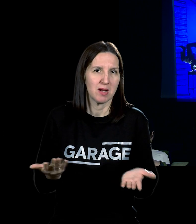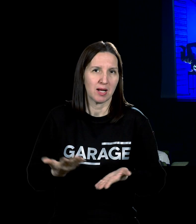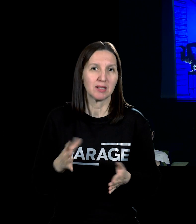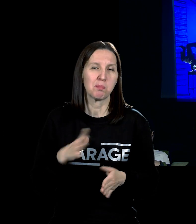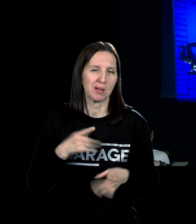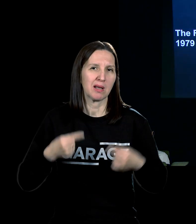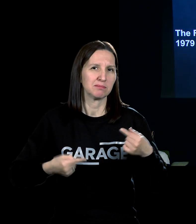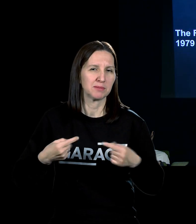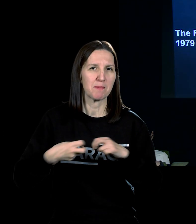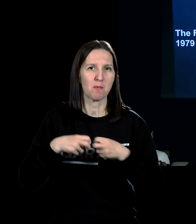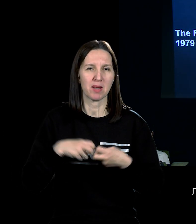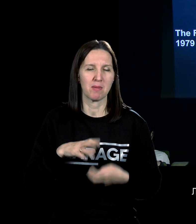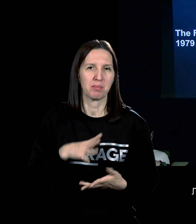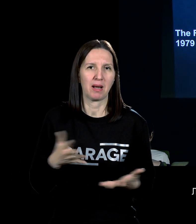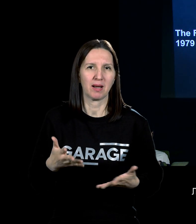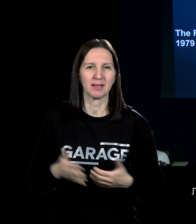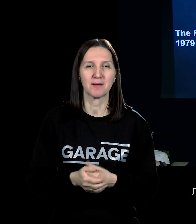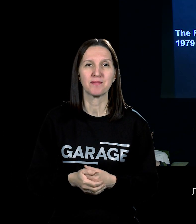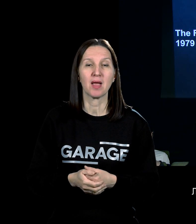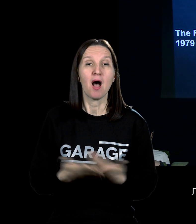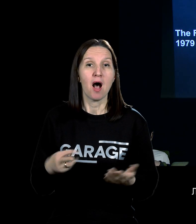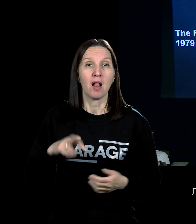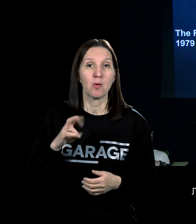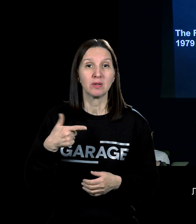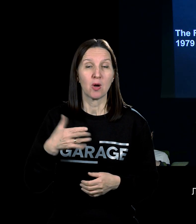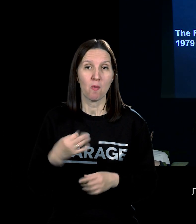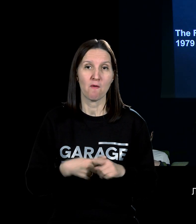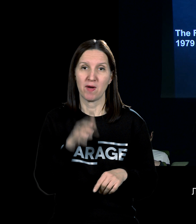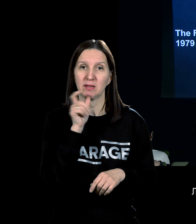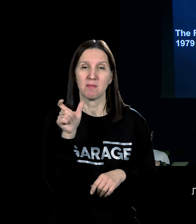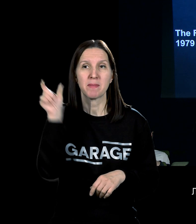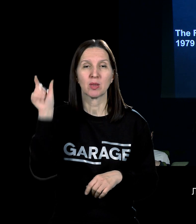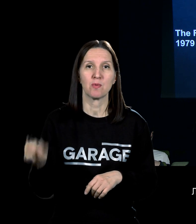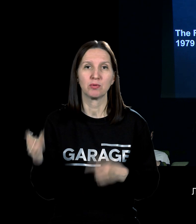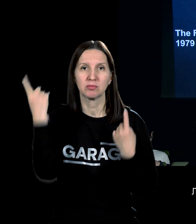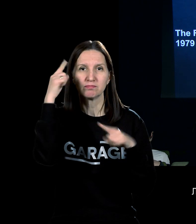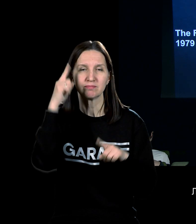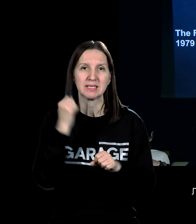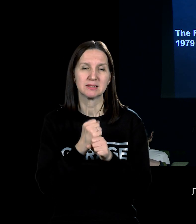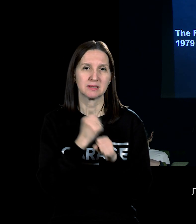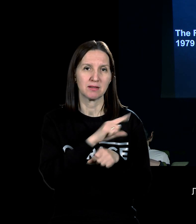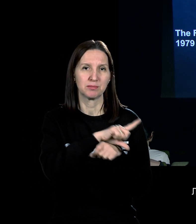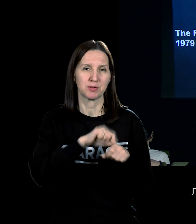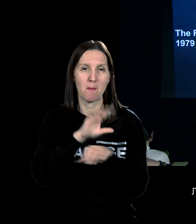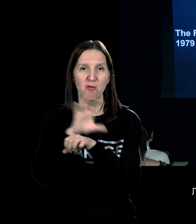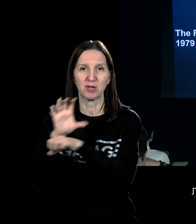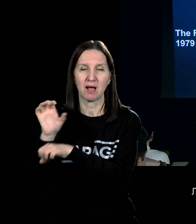какие-то были с этим проблемы. Вот, при этом Лонга не, в этот момент, он работает, сделанный по фотографии, вот